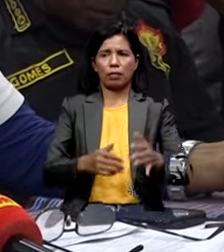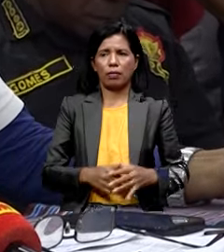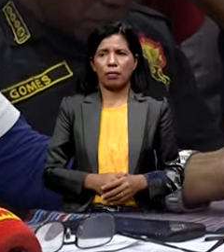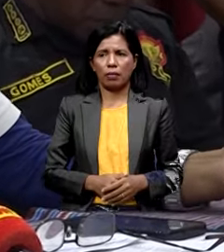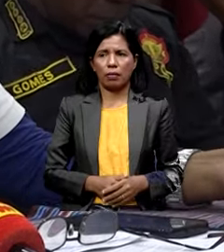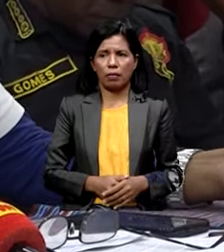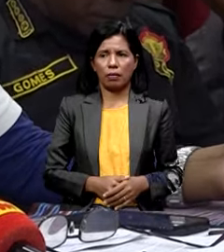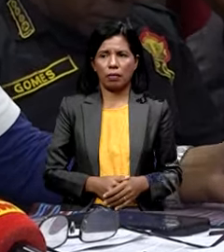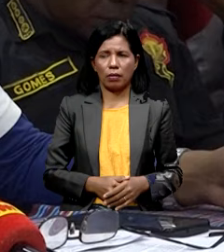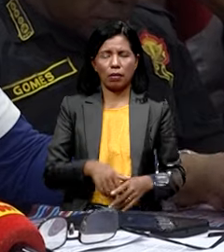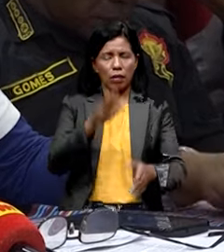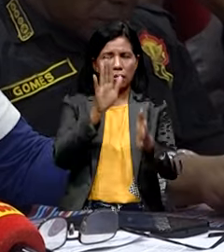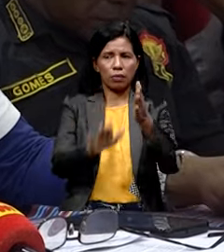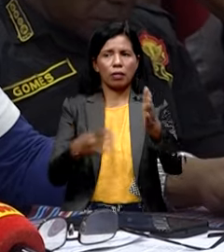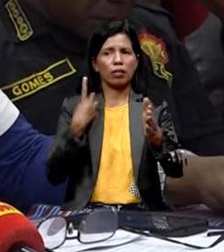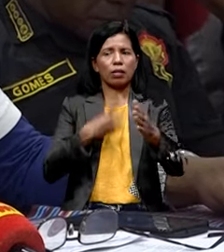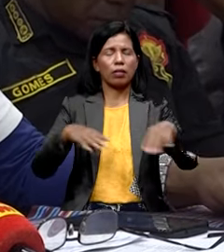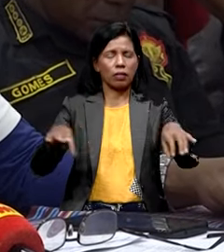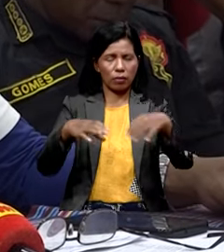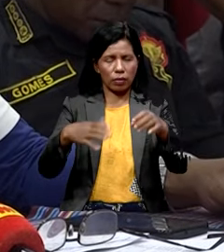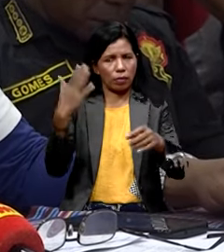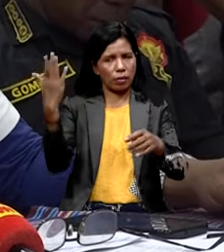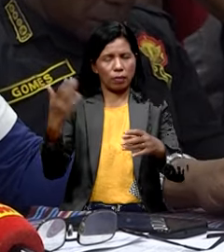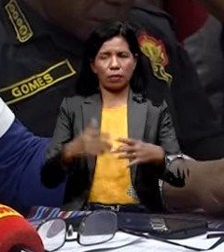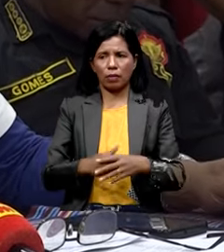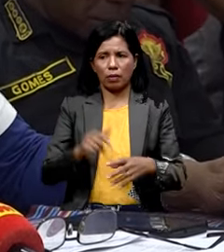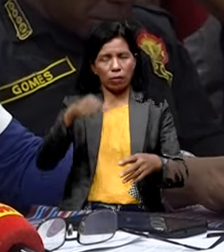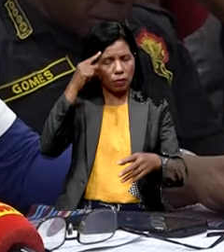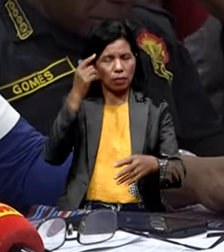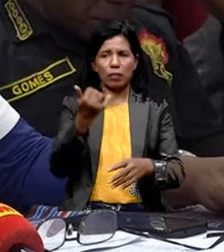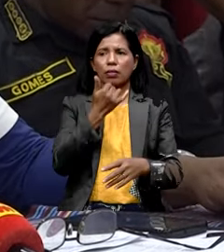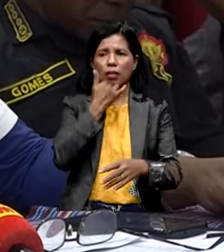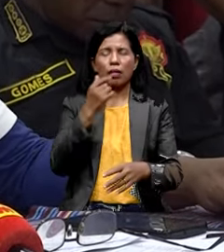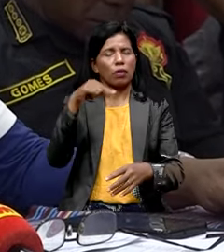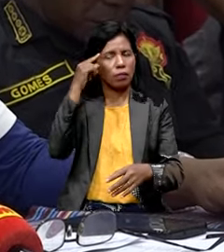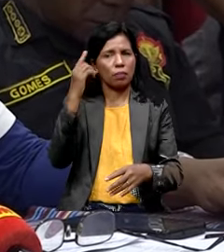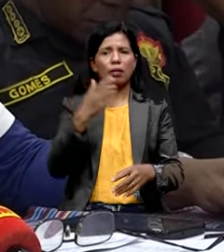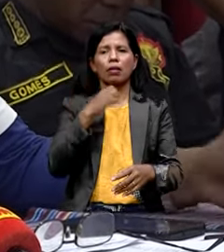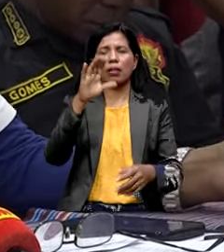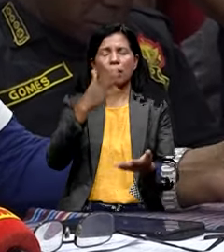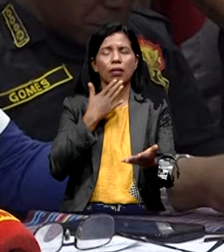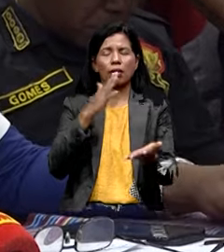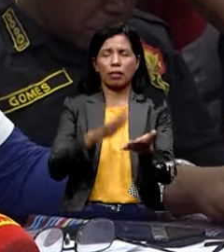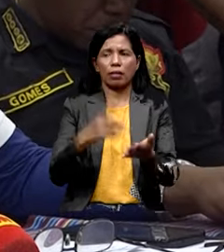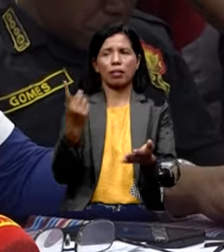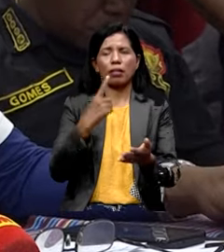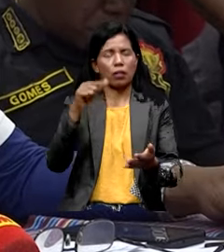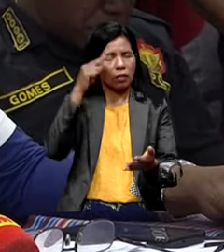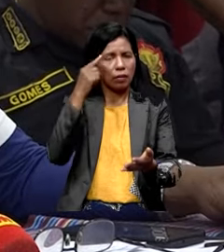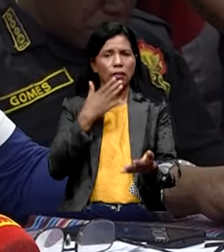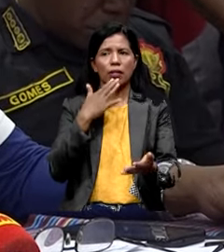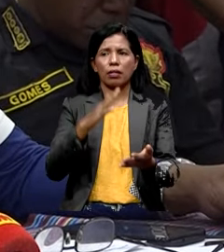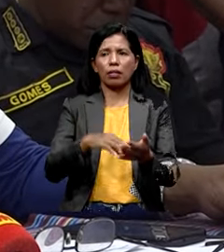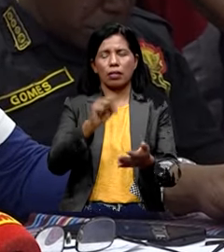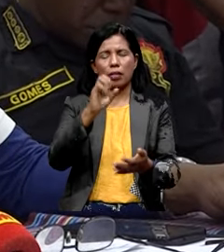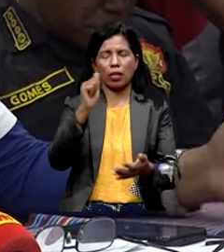Ni hatun fale ita ni servicio ya krai ke terreno ba. Governo sala le governo la dia kelet. Kriti governo tu la dia se ato mak la